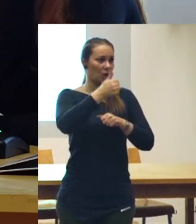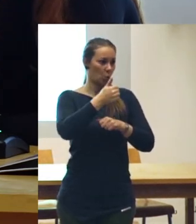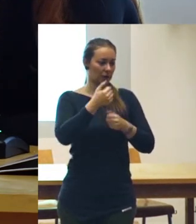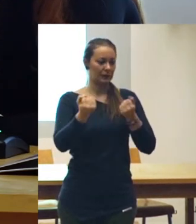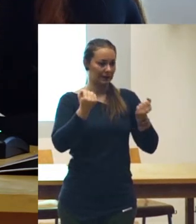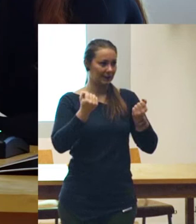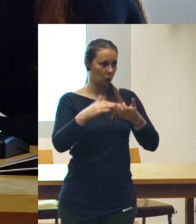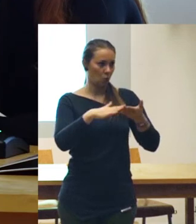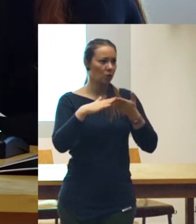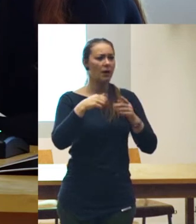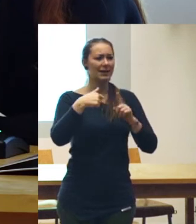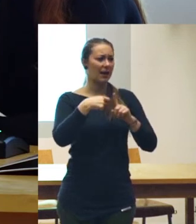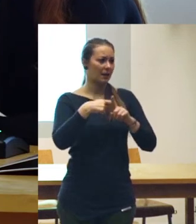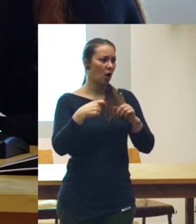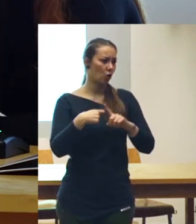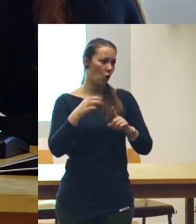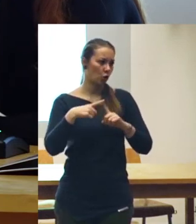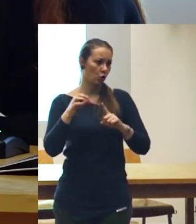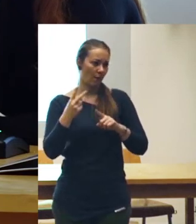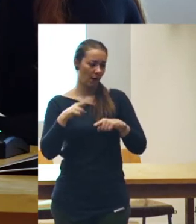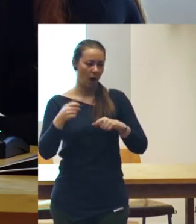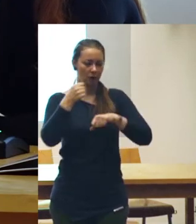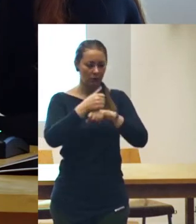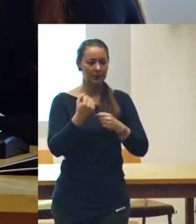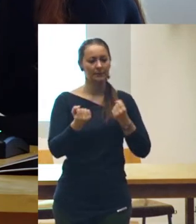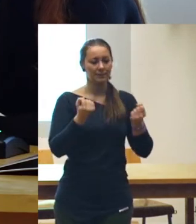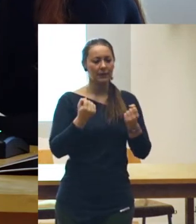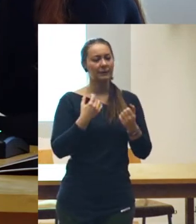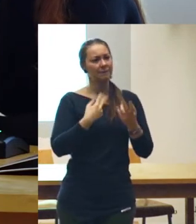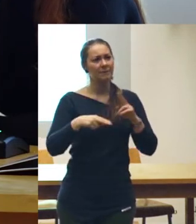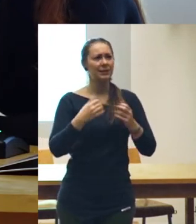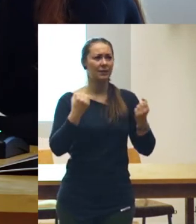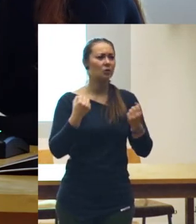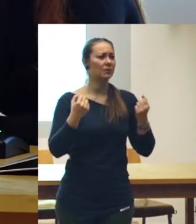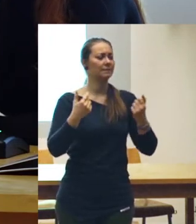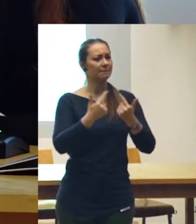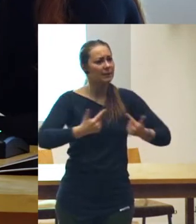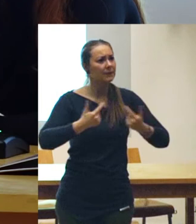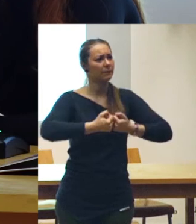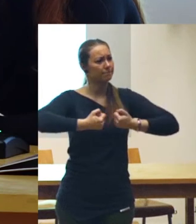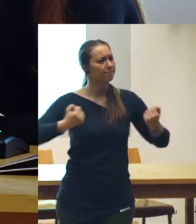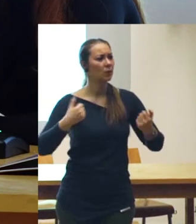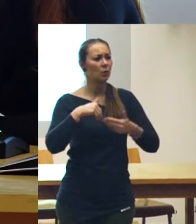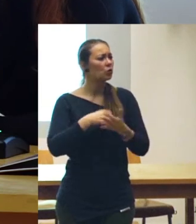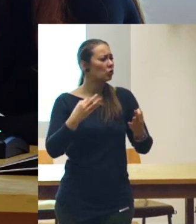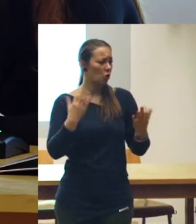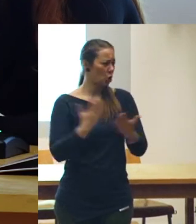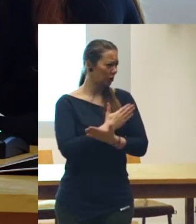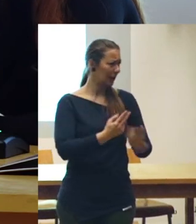Kotová, tak se snažíme tento rozdíl zvýrazňovat.